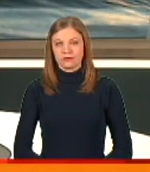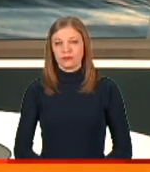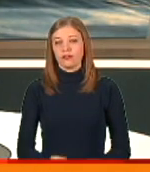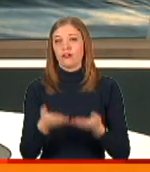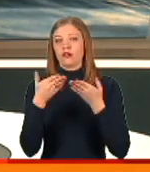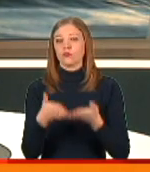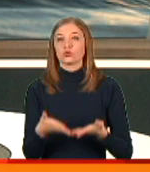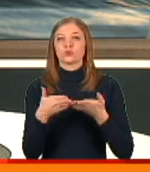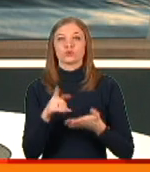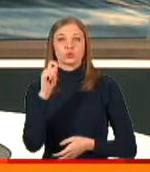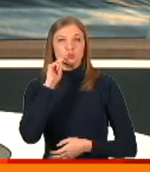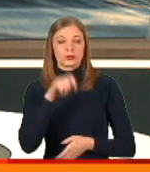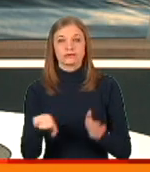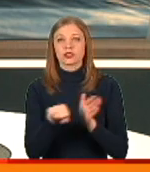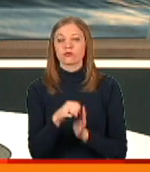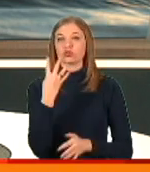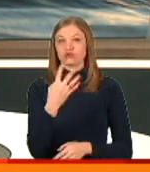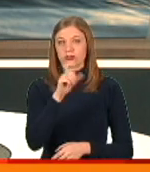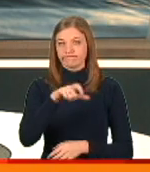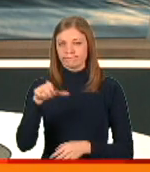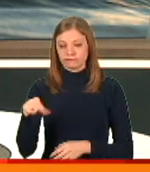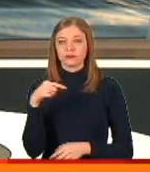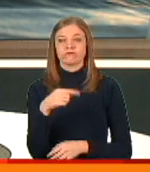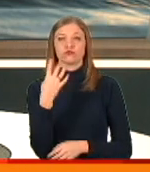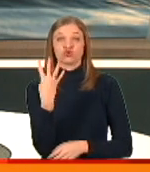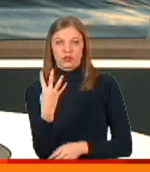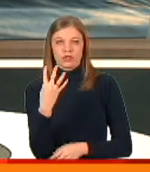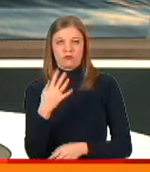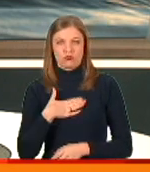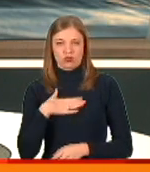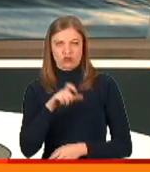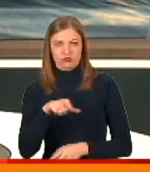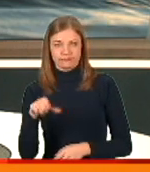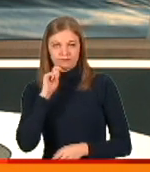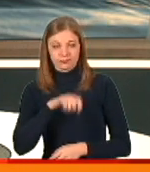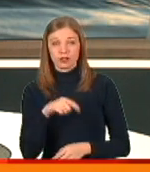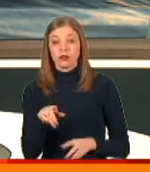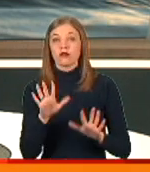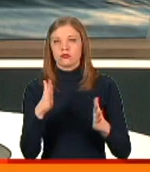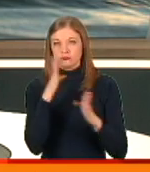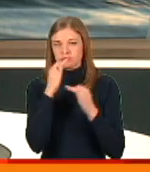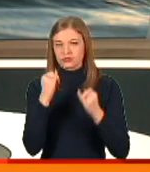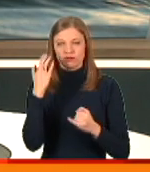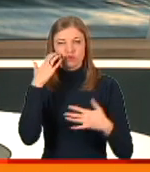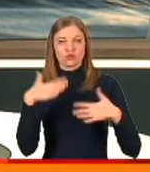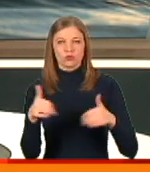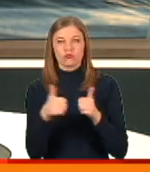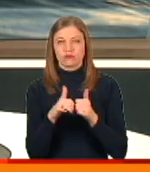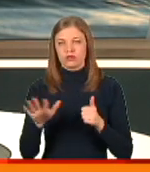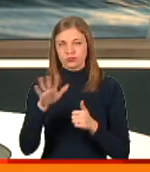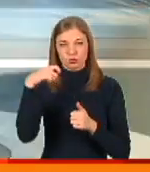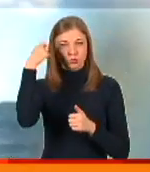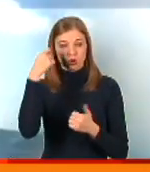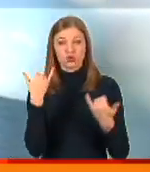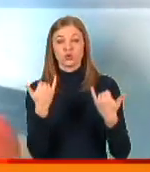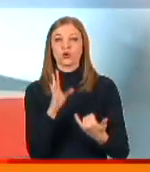Потонуло судно з українцями, загинуло 6 членів екіпажу, серед них 4 наших громадян. Це сталося через негоду в Чорному морі біля берегів Туреччини.